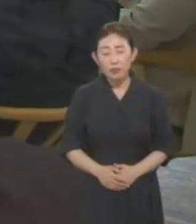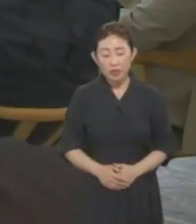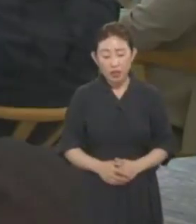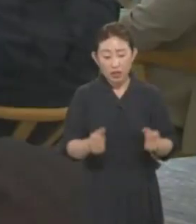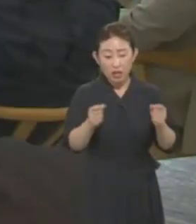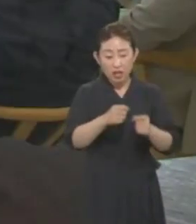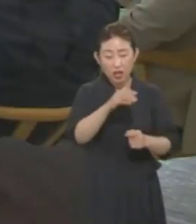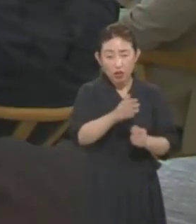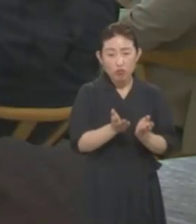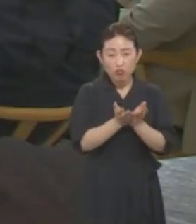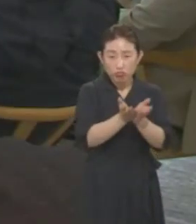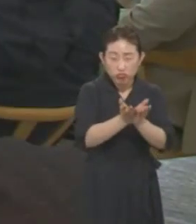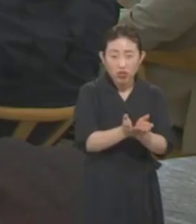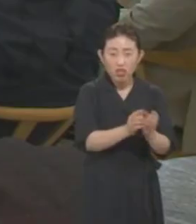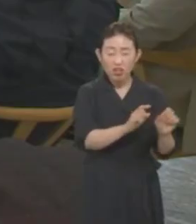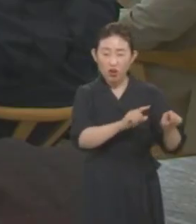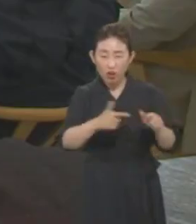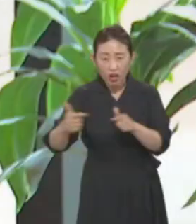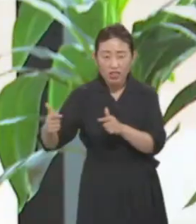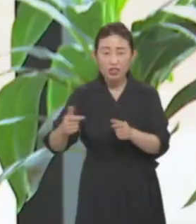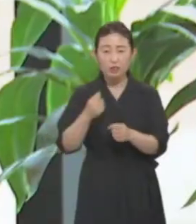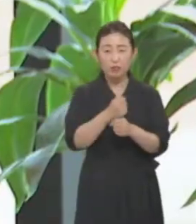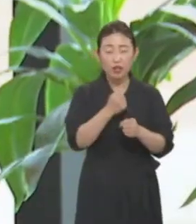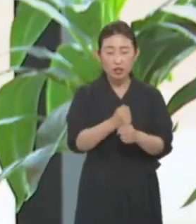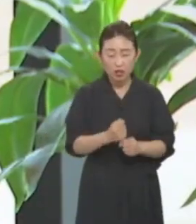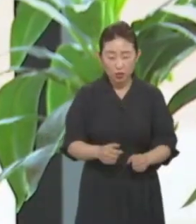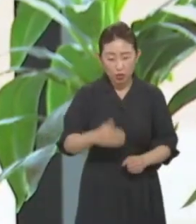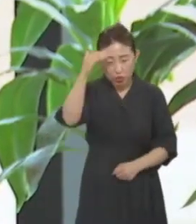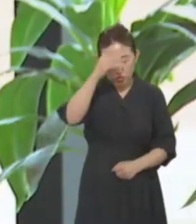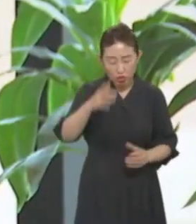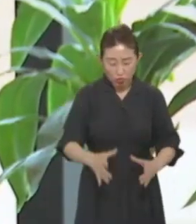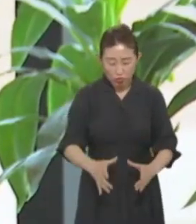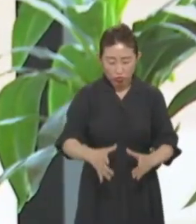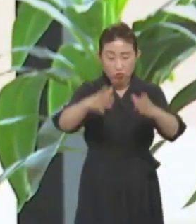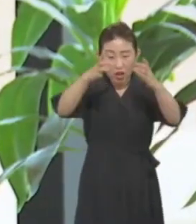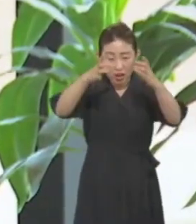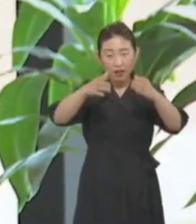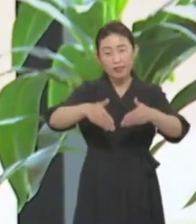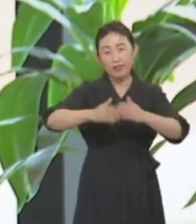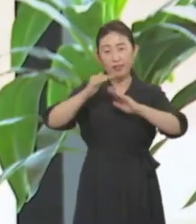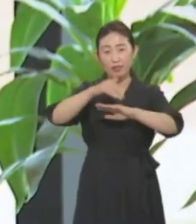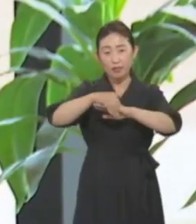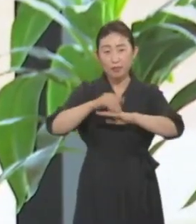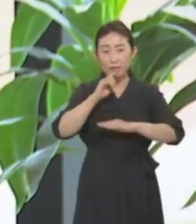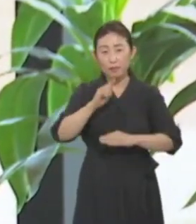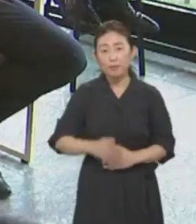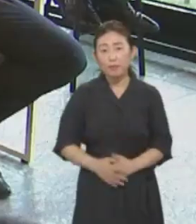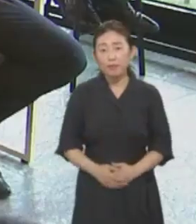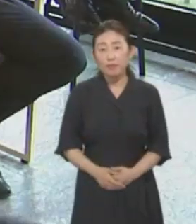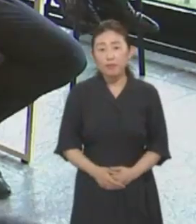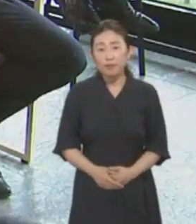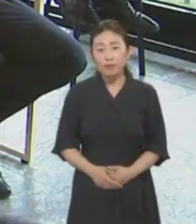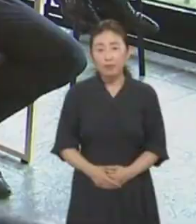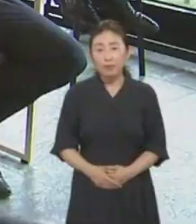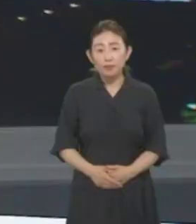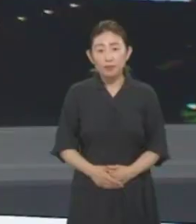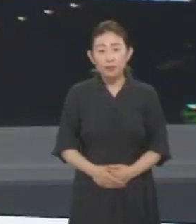인근에 수상 레저 시설을 만들고 60m 높이의 전망대 등을 조성한다는 계획입니다.